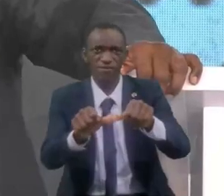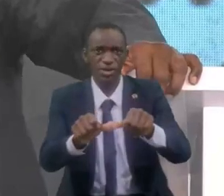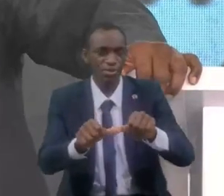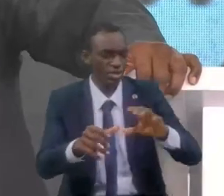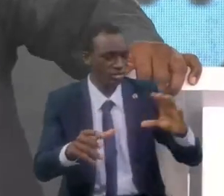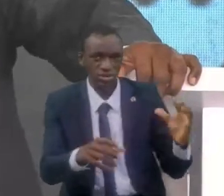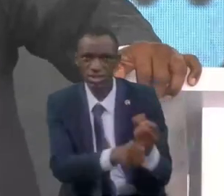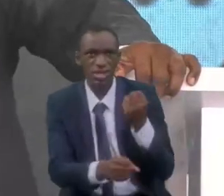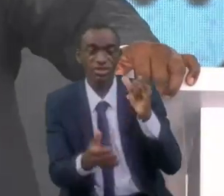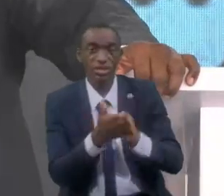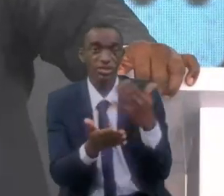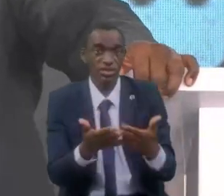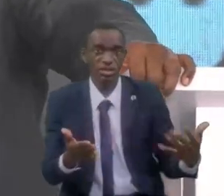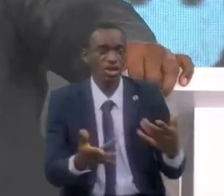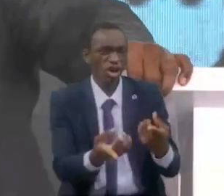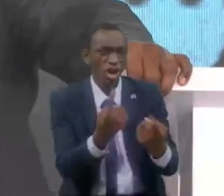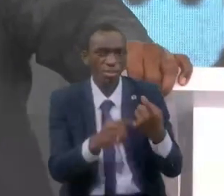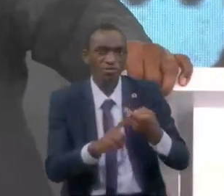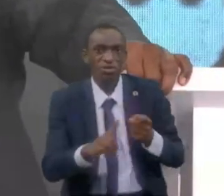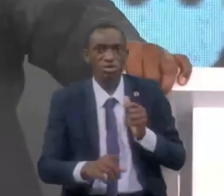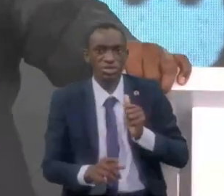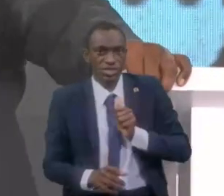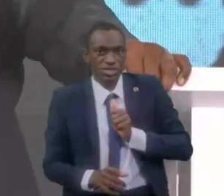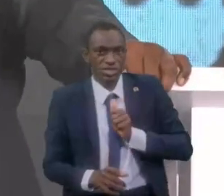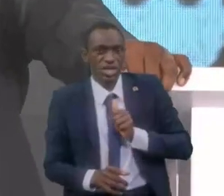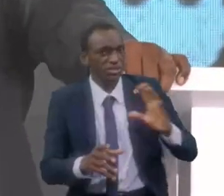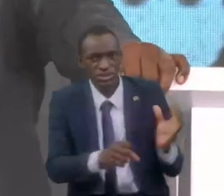Et ôte cette chose qui vient du moi,